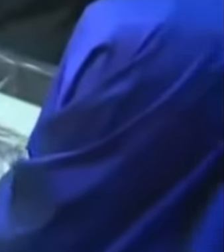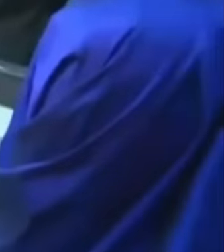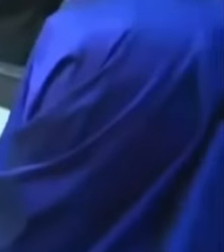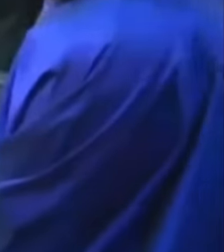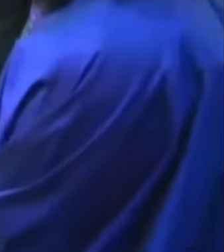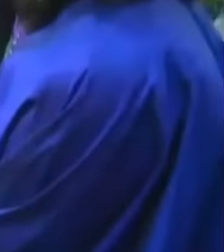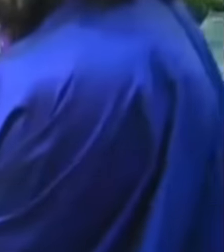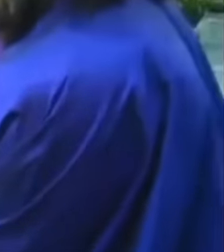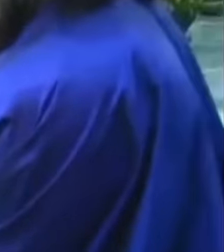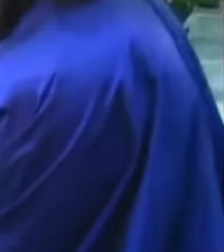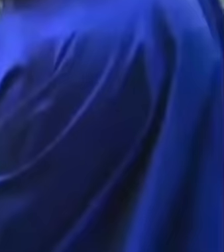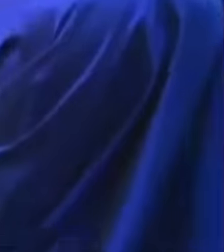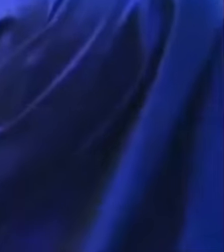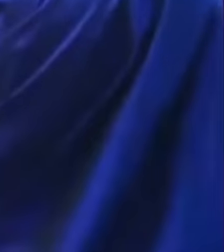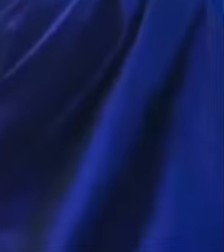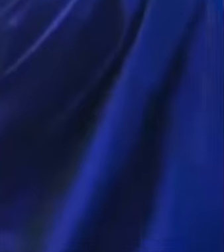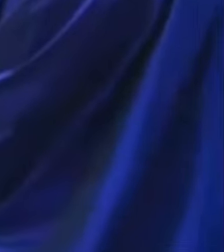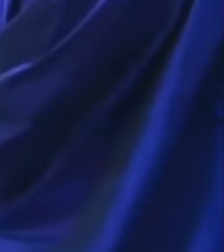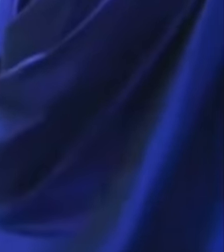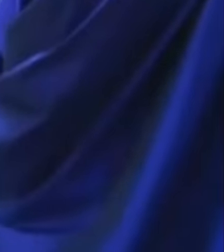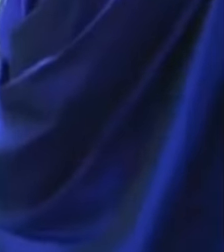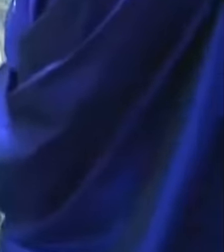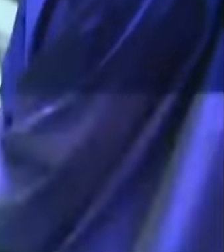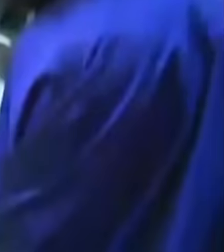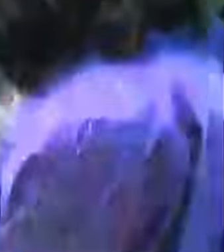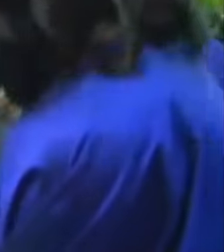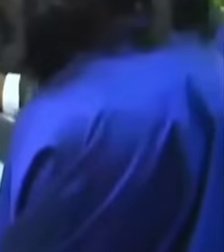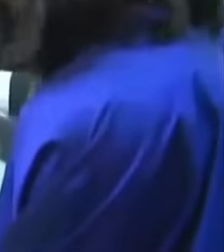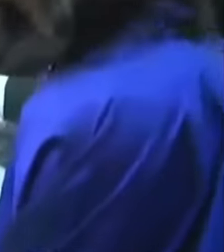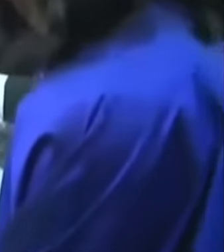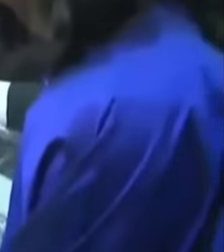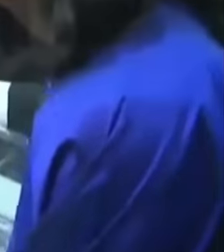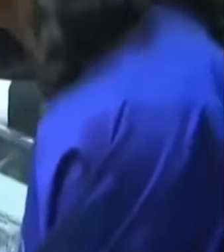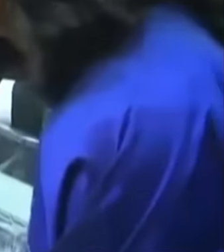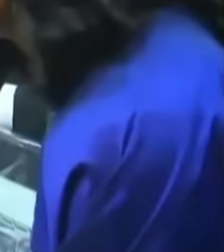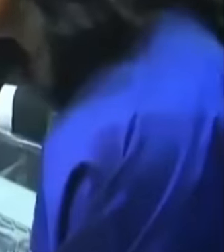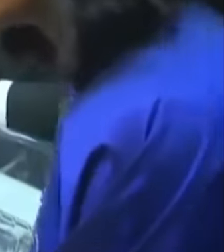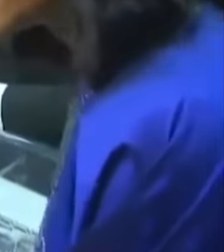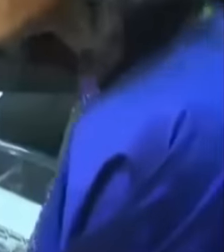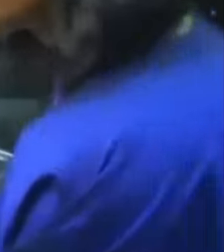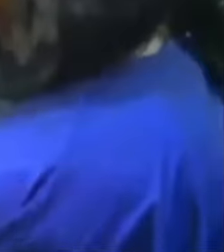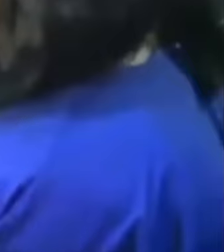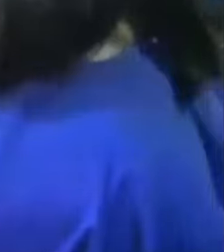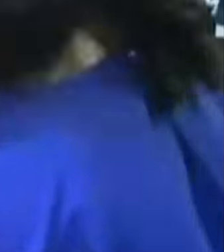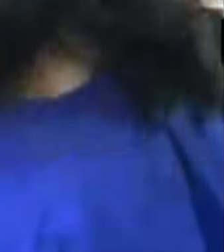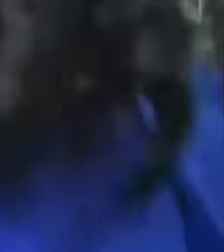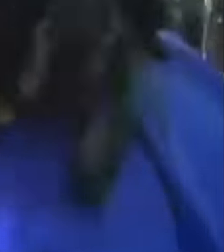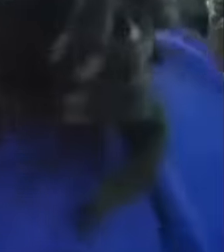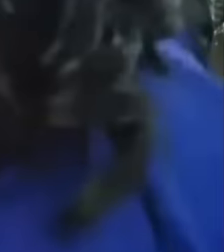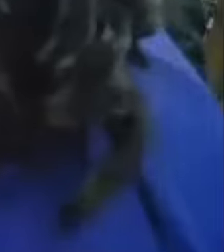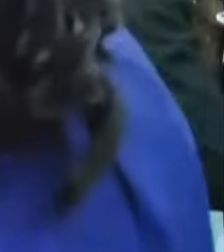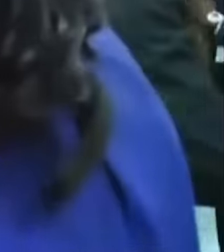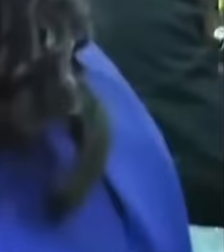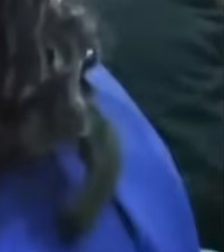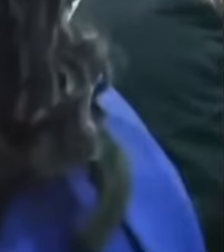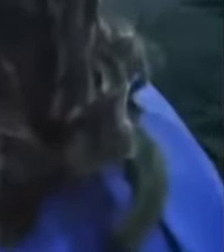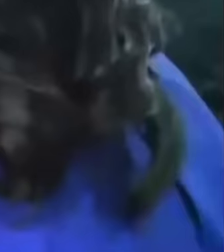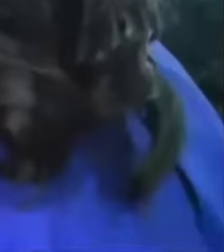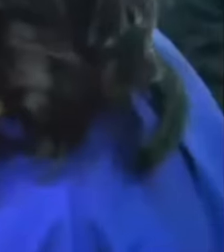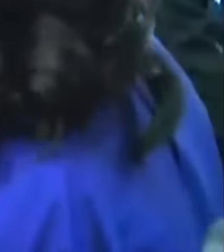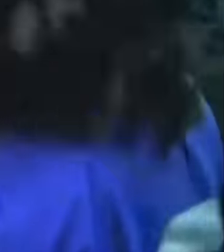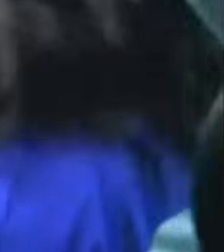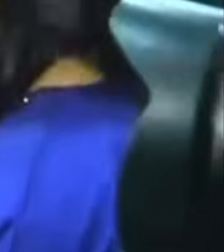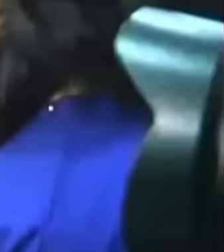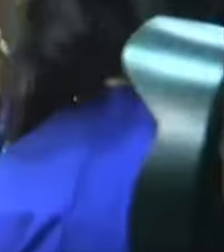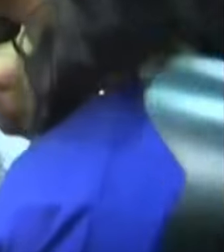Il y a quatre tableaux. Ce sont des masques de toutes les ethnies de la RDC. Avec